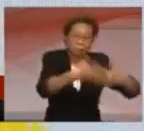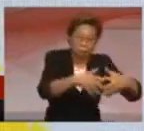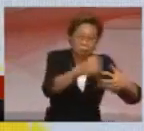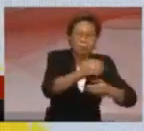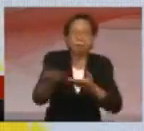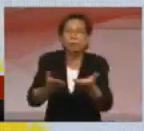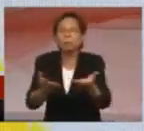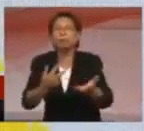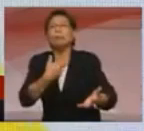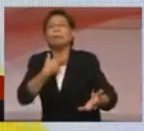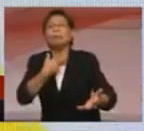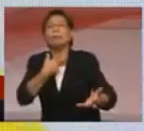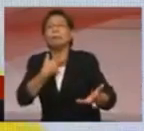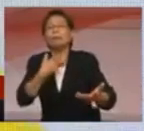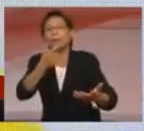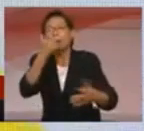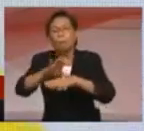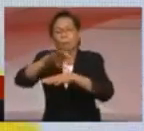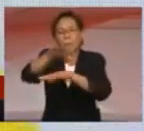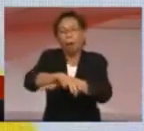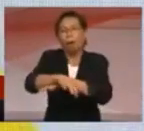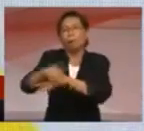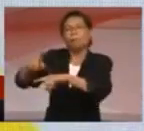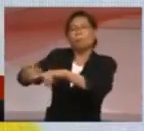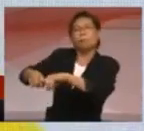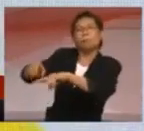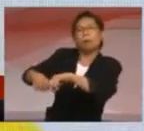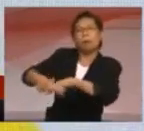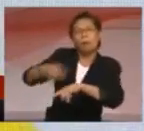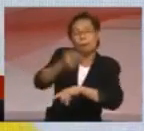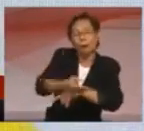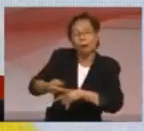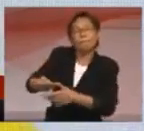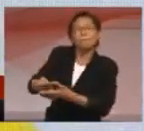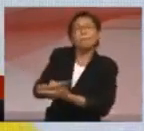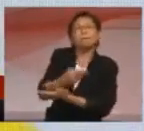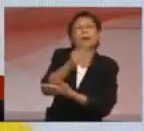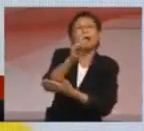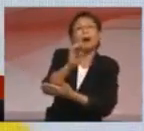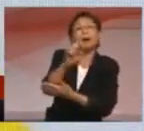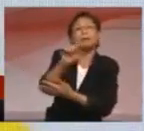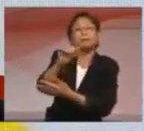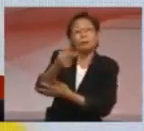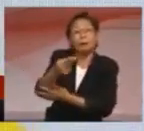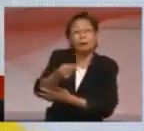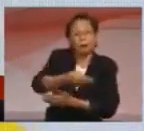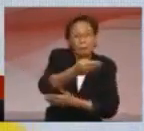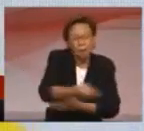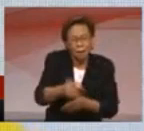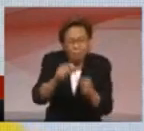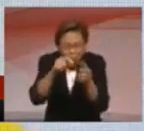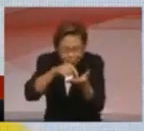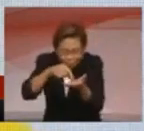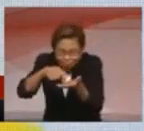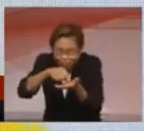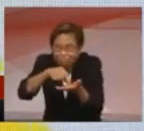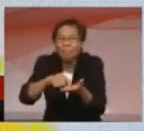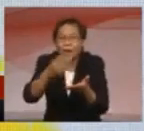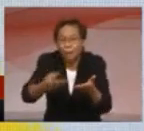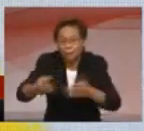perkhidmatan yang terpaksa bergantung kepada bahan mentah, komponen dan juga bekalan